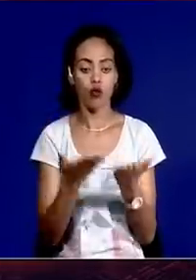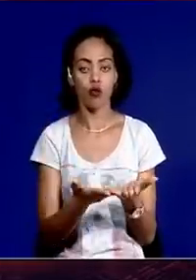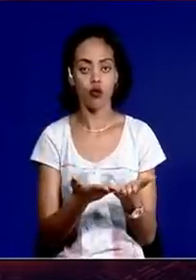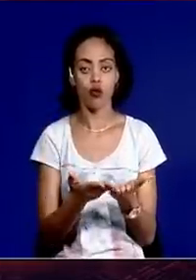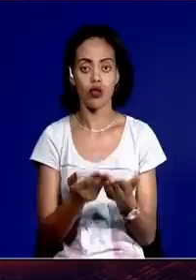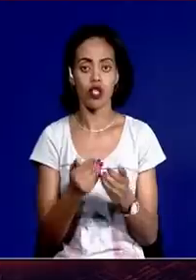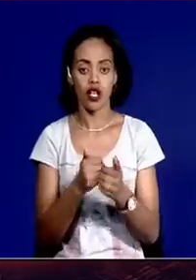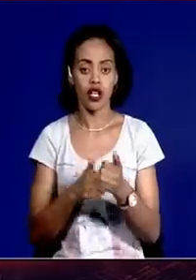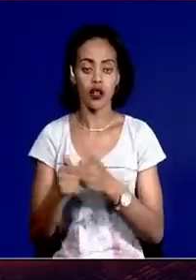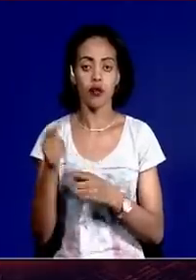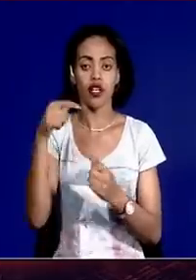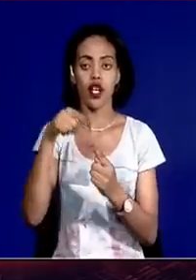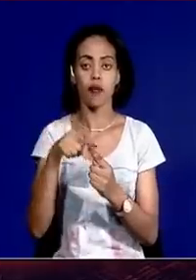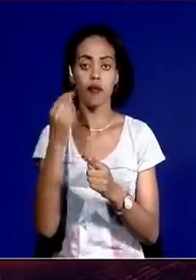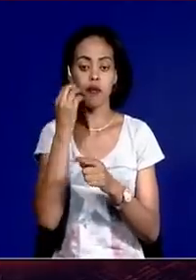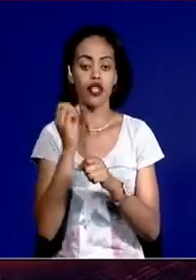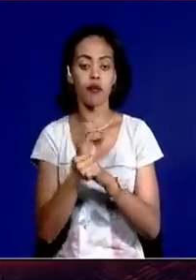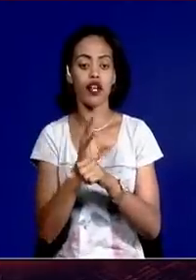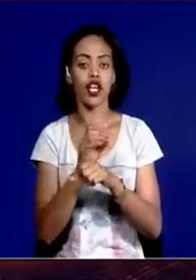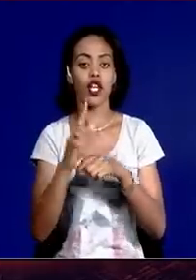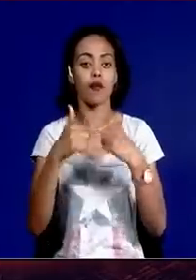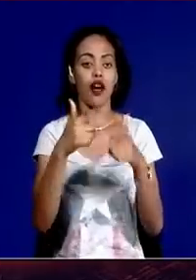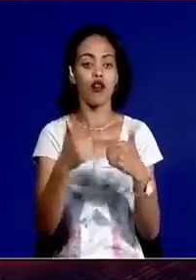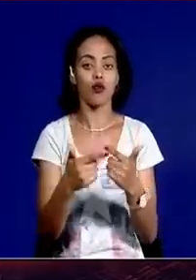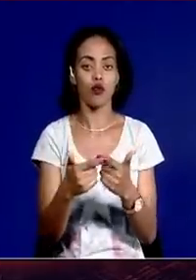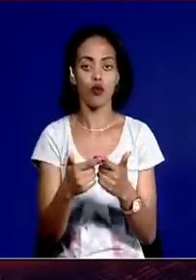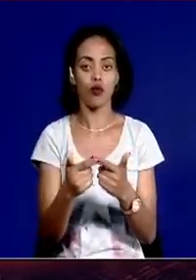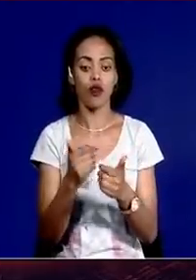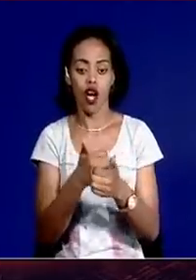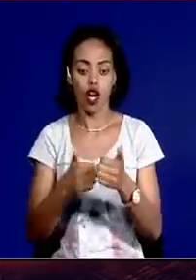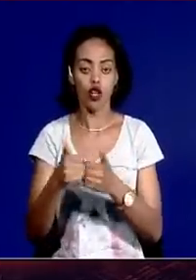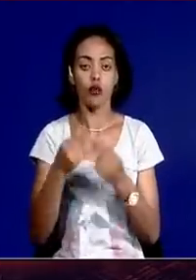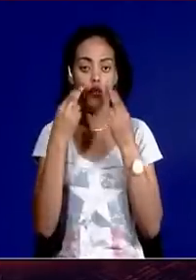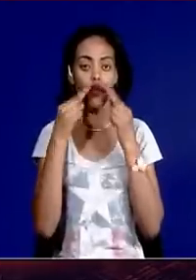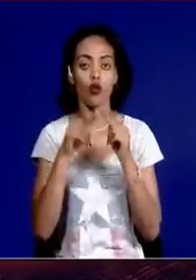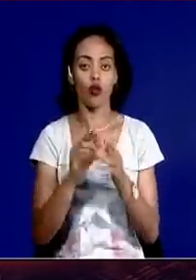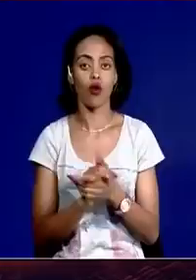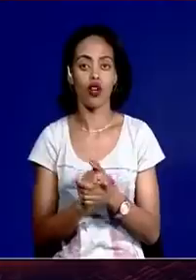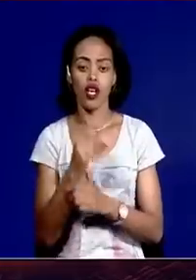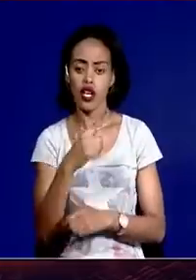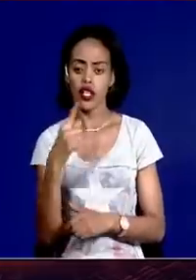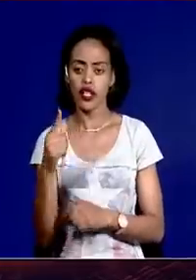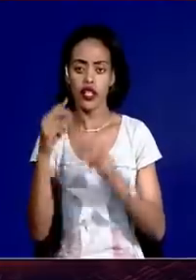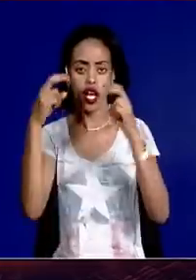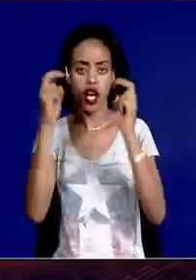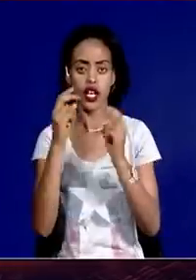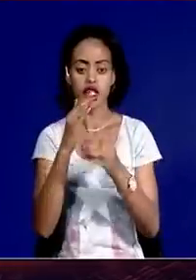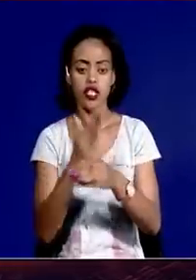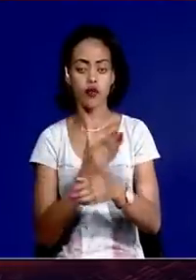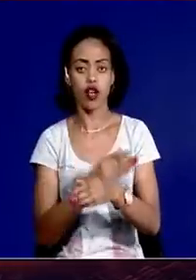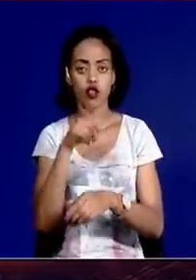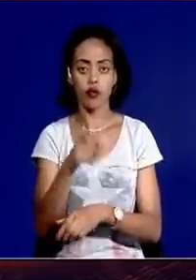كرمنا بيت مهر مهادو. أقدم مكريوا. حد حد أنقص حد حد كنت محيش قبعة